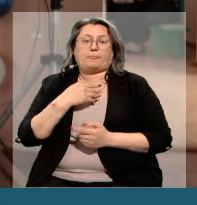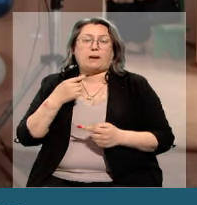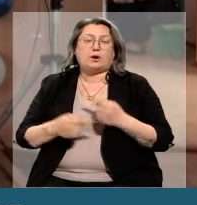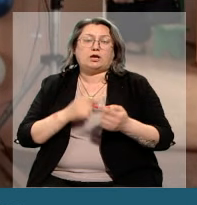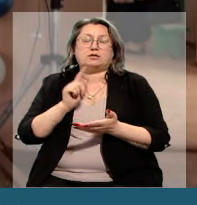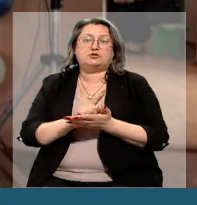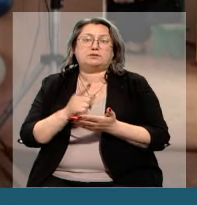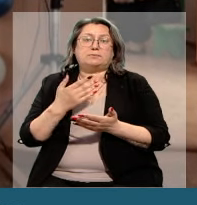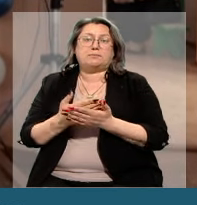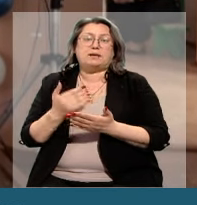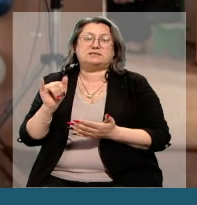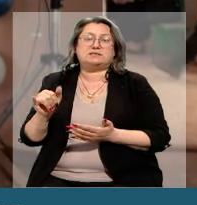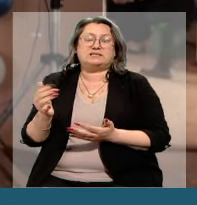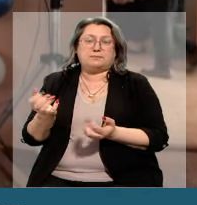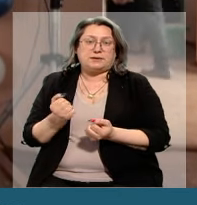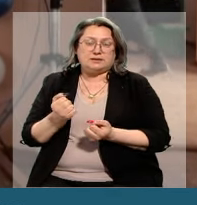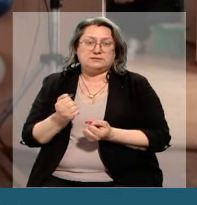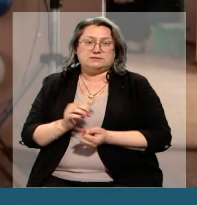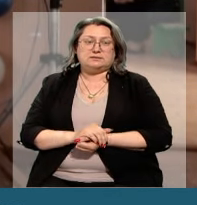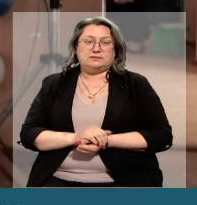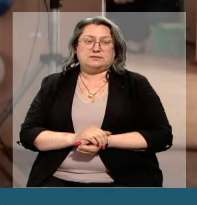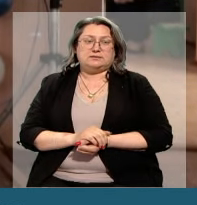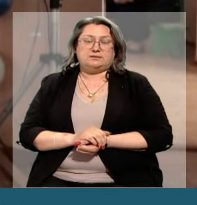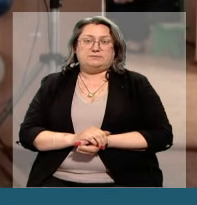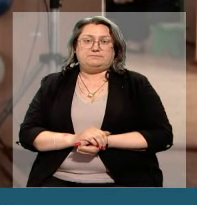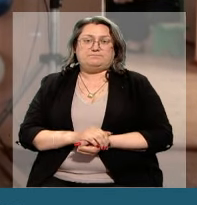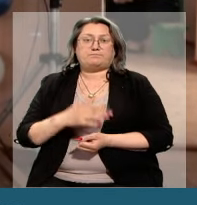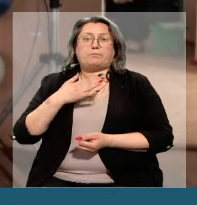поколение должно пример брать с них. Мы, воины,